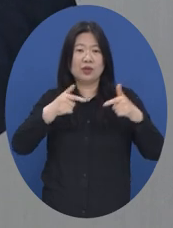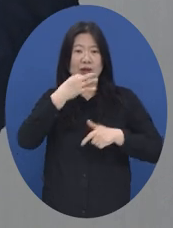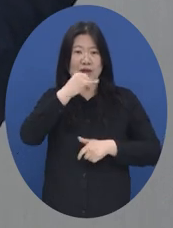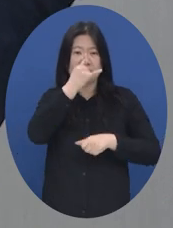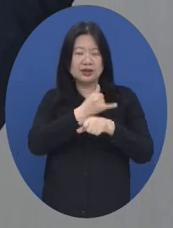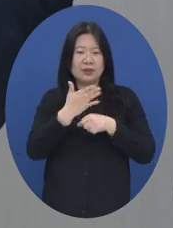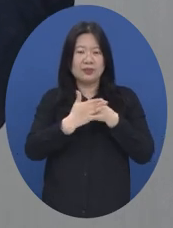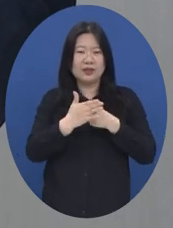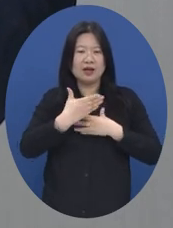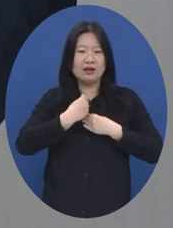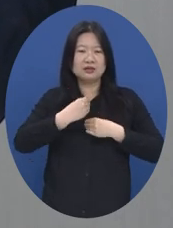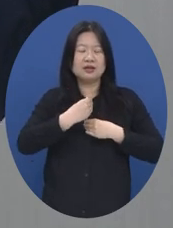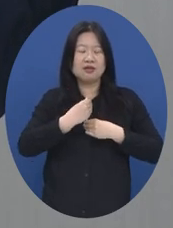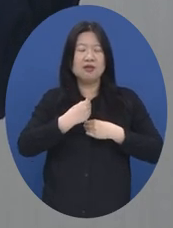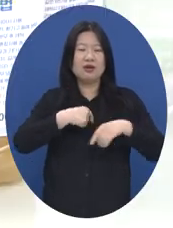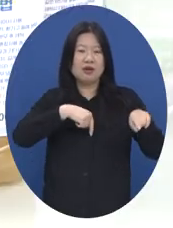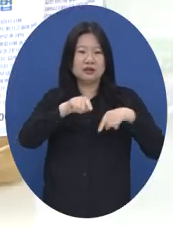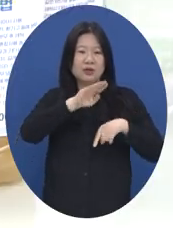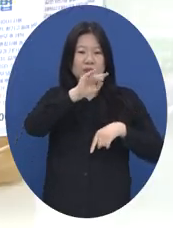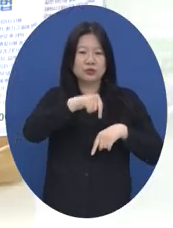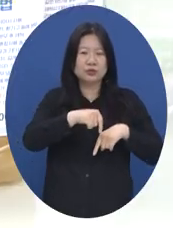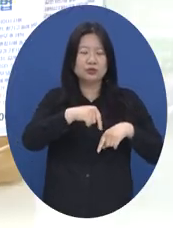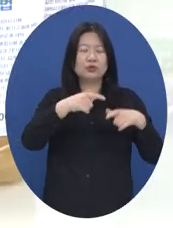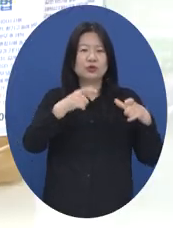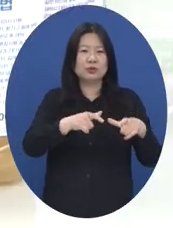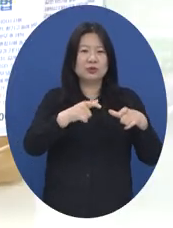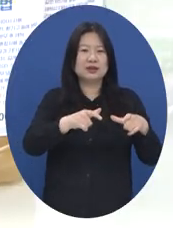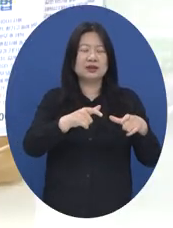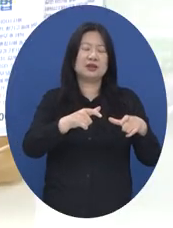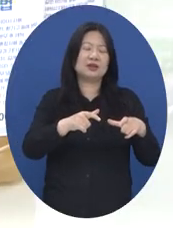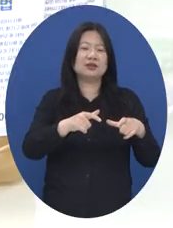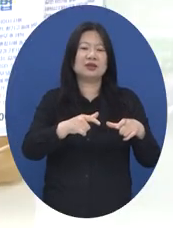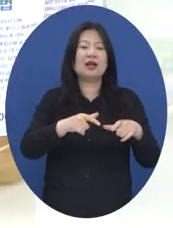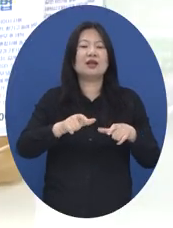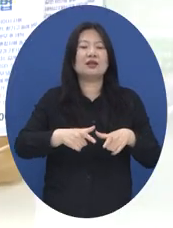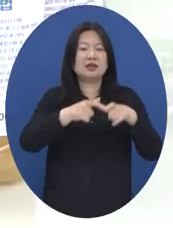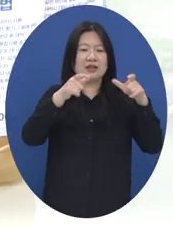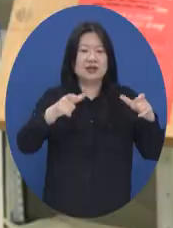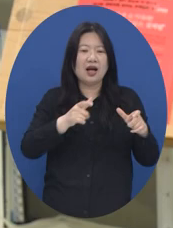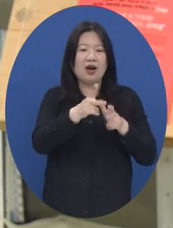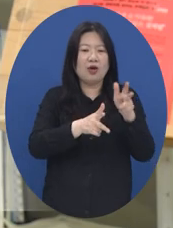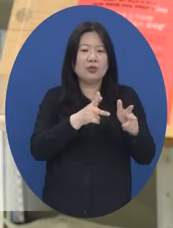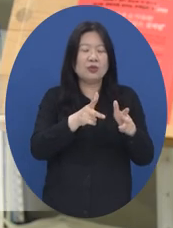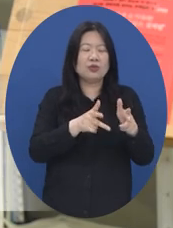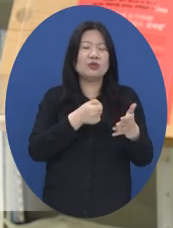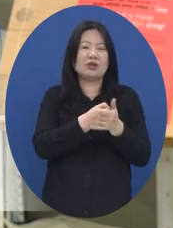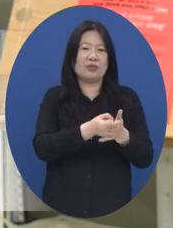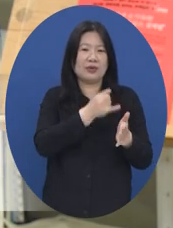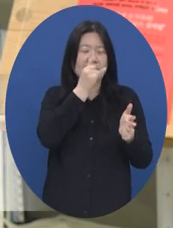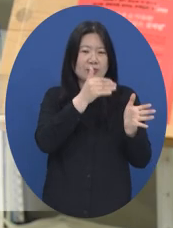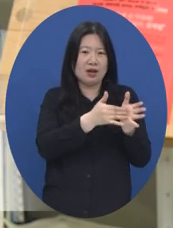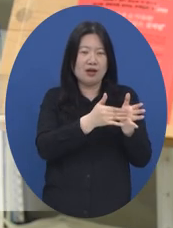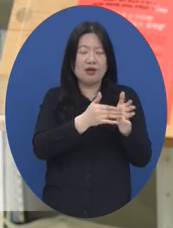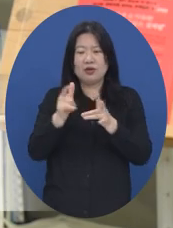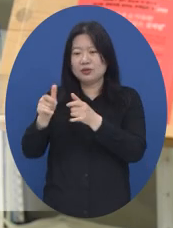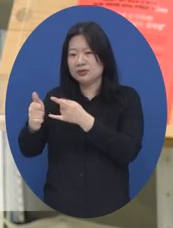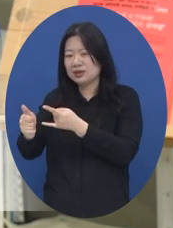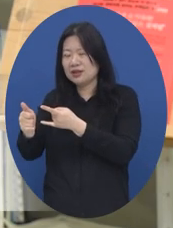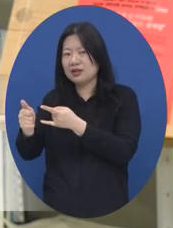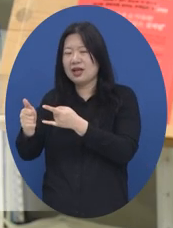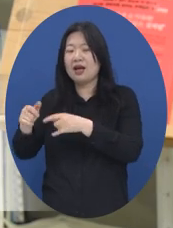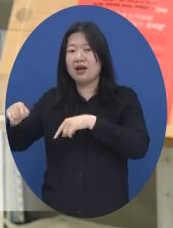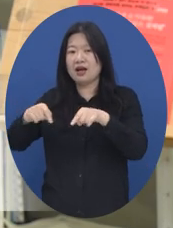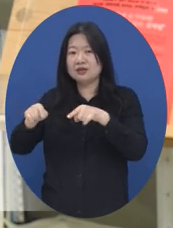인정받아 행정안전부의 주민생활 혁신 사례 확산 지원 사업으로 선정됐습니다. 주민에 대한 우리 그 서비스,